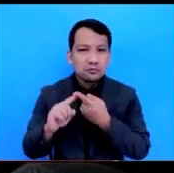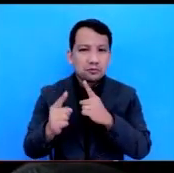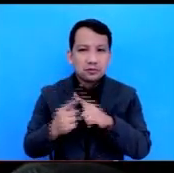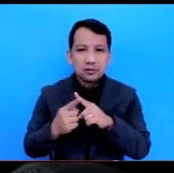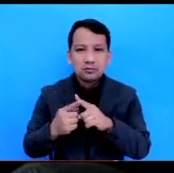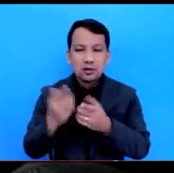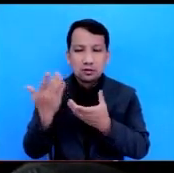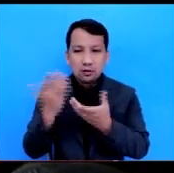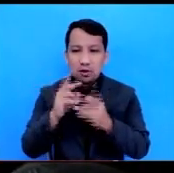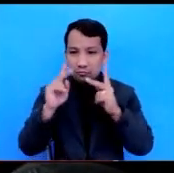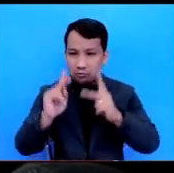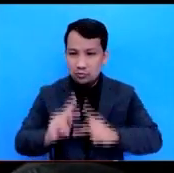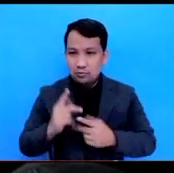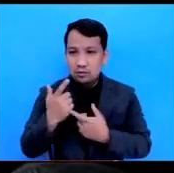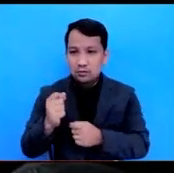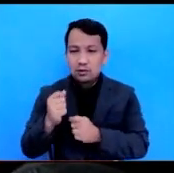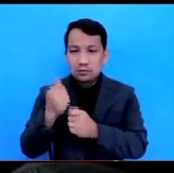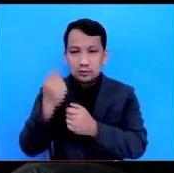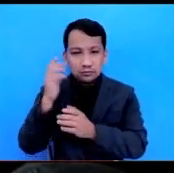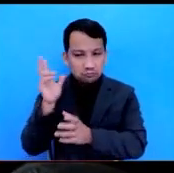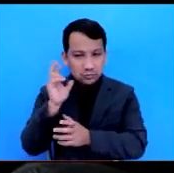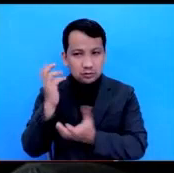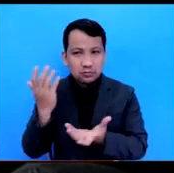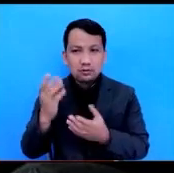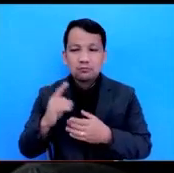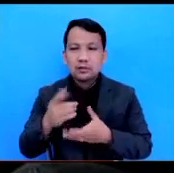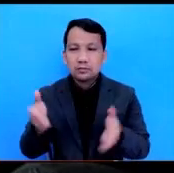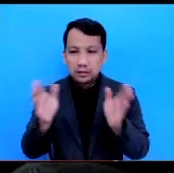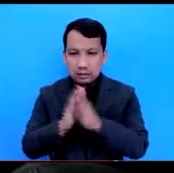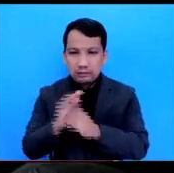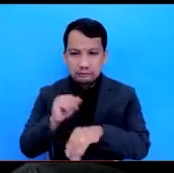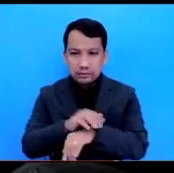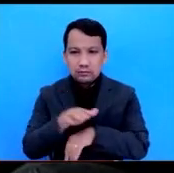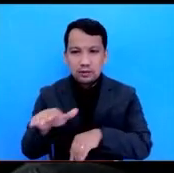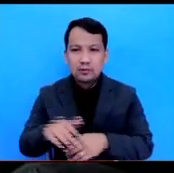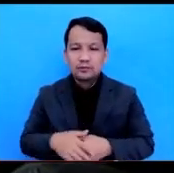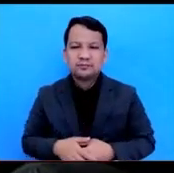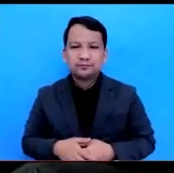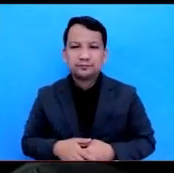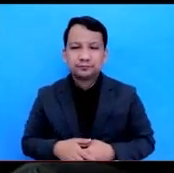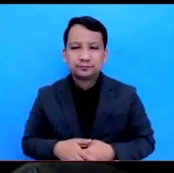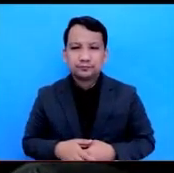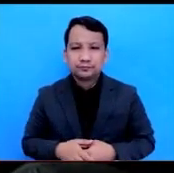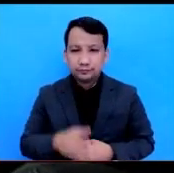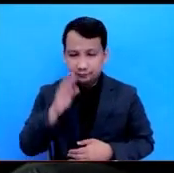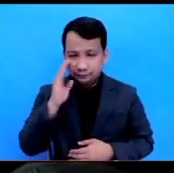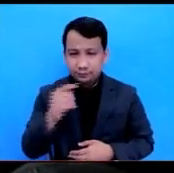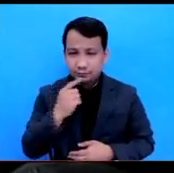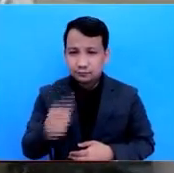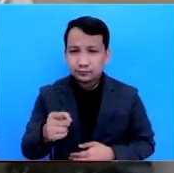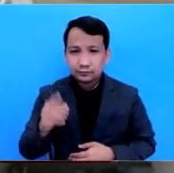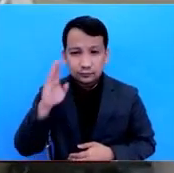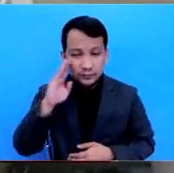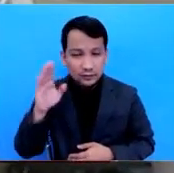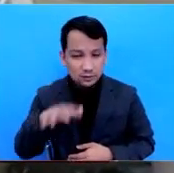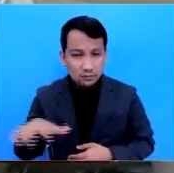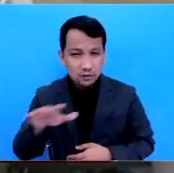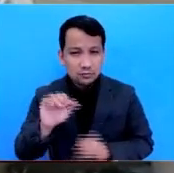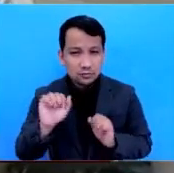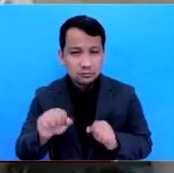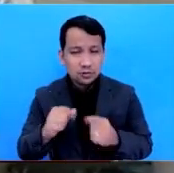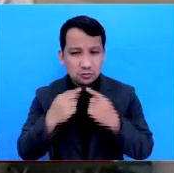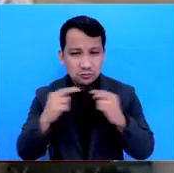kanilang pinaniniwalaan at pinakikinggan at ihingi ng payo. Hindi naman direktang sinagot ng tagapagsalita ni Marcos Jr. ang